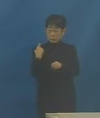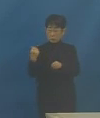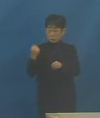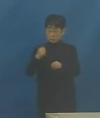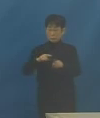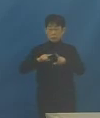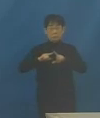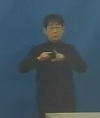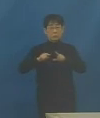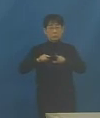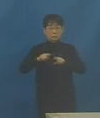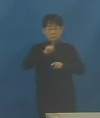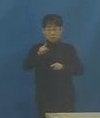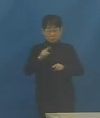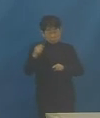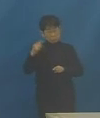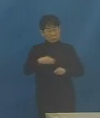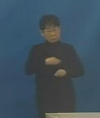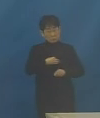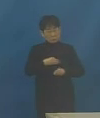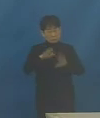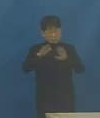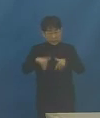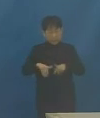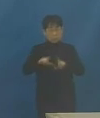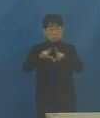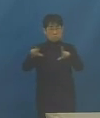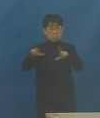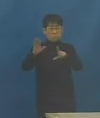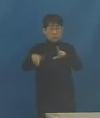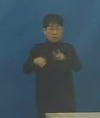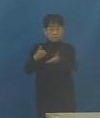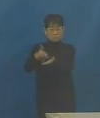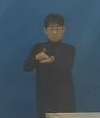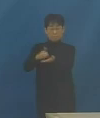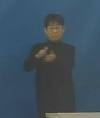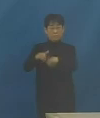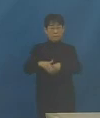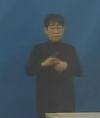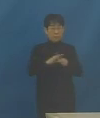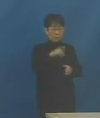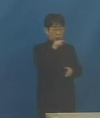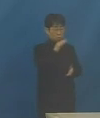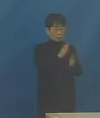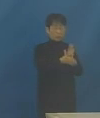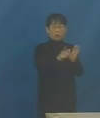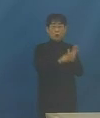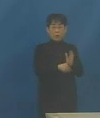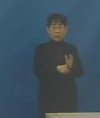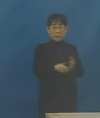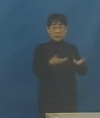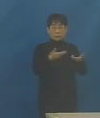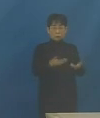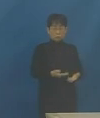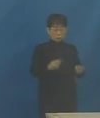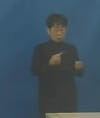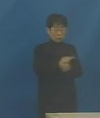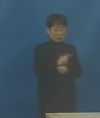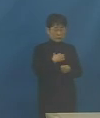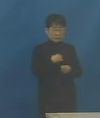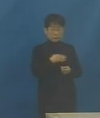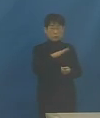鳴らされておられました従いまして本県でも重症化リスクの高い高齢者施設等を中心として